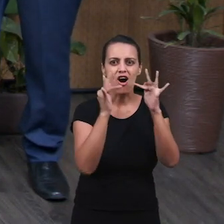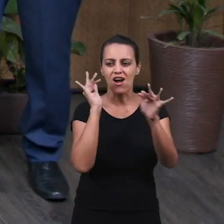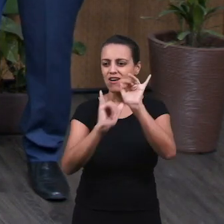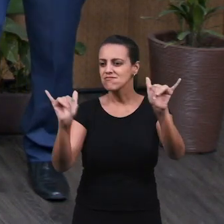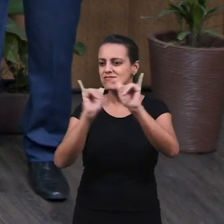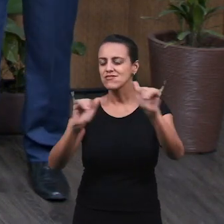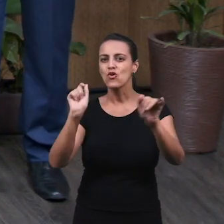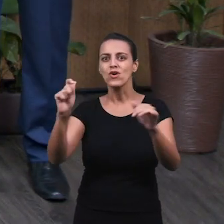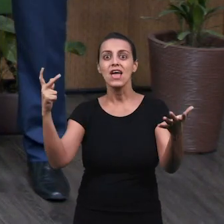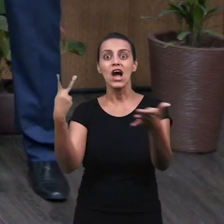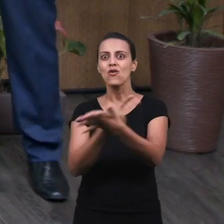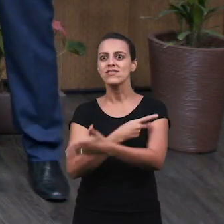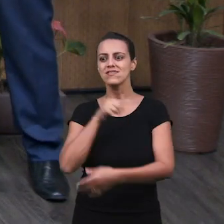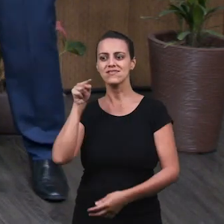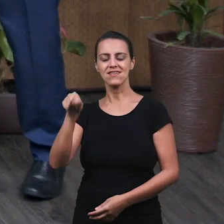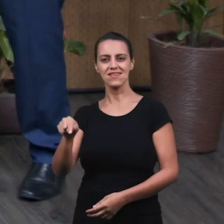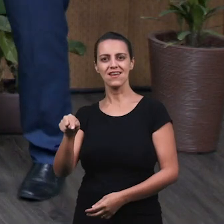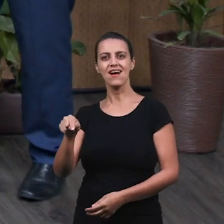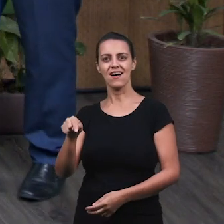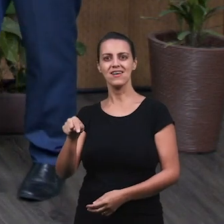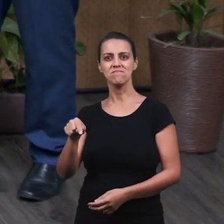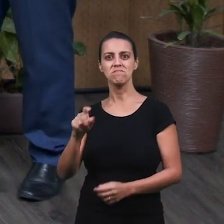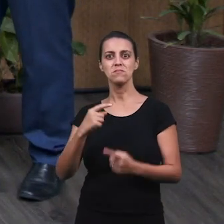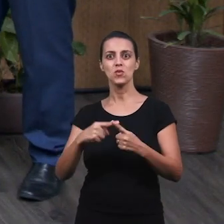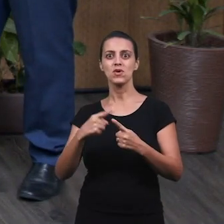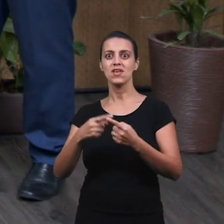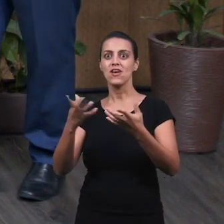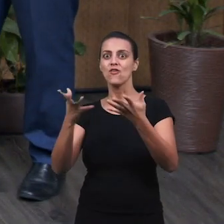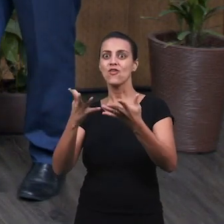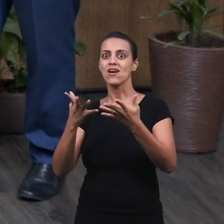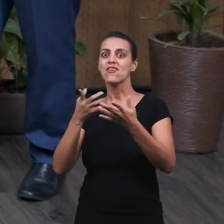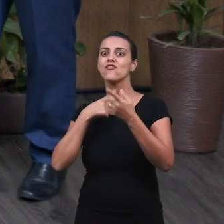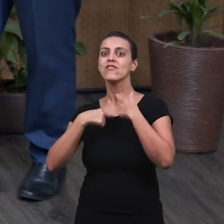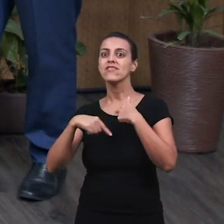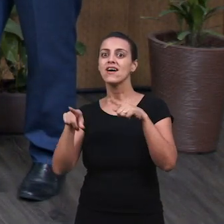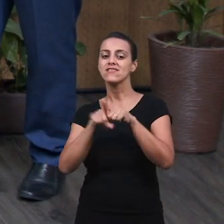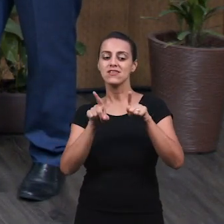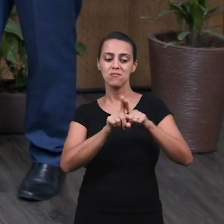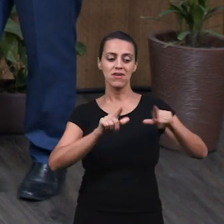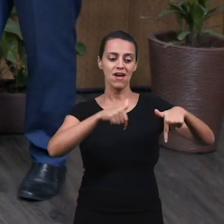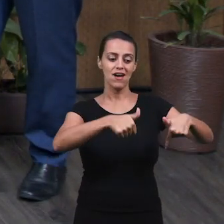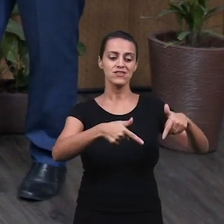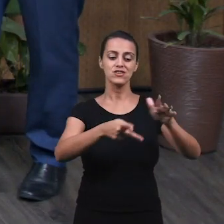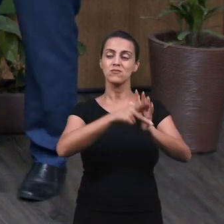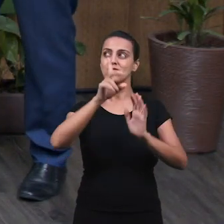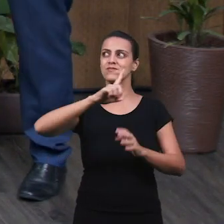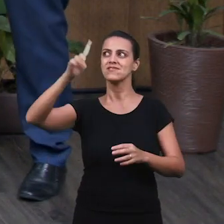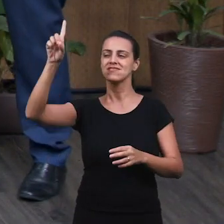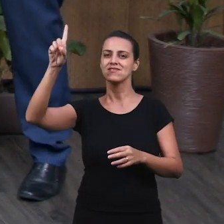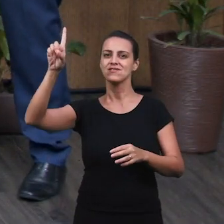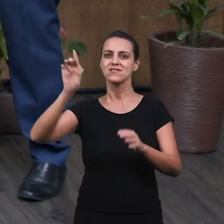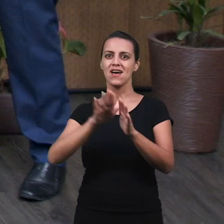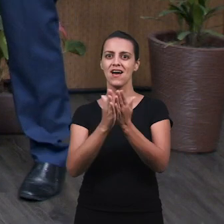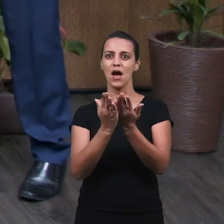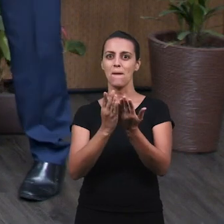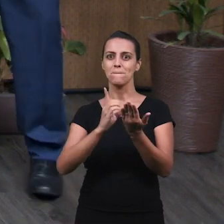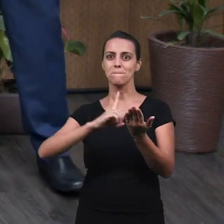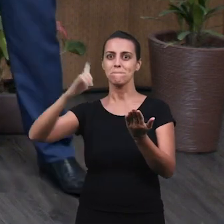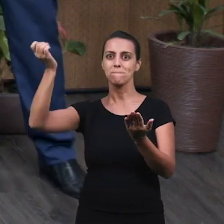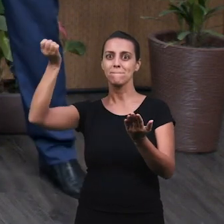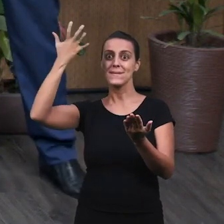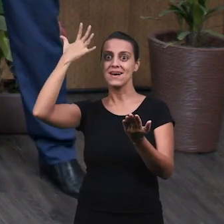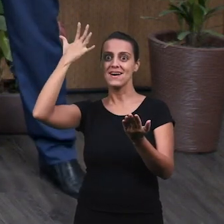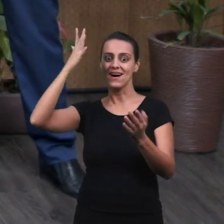s'est éparpillé. Donc, le vouloir et la réalisation de Dieu. La